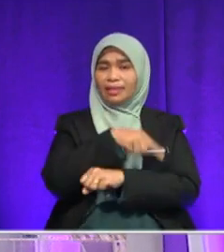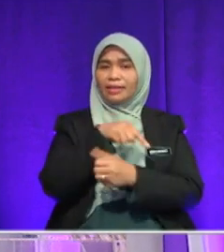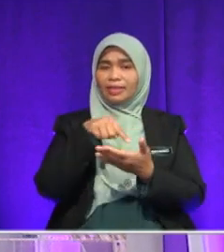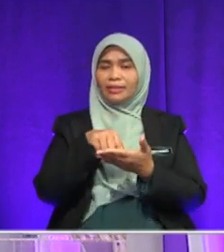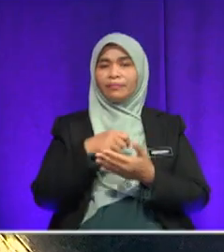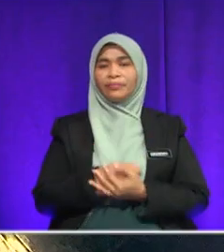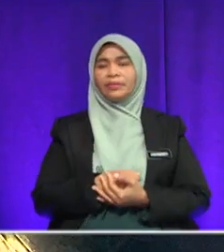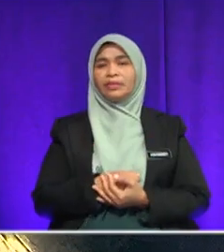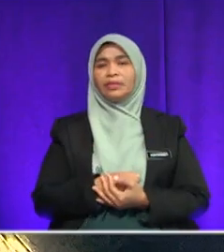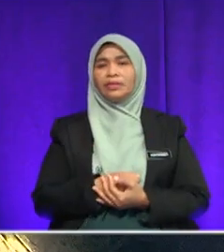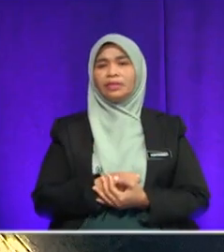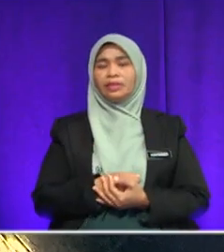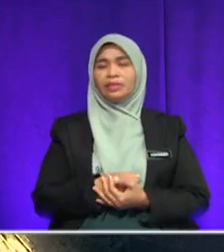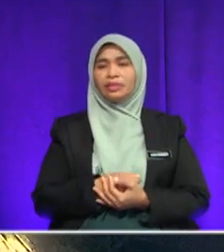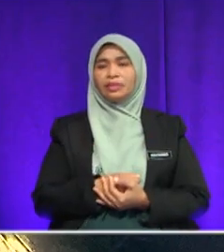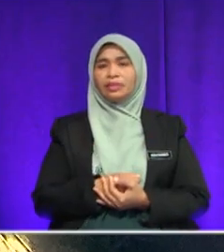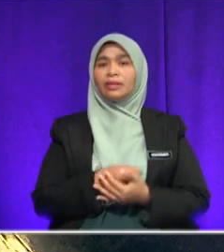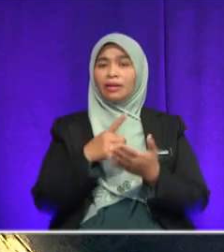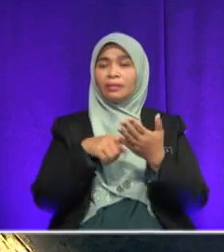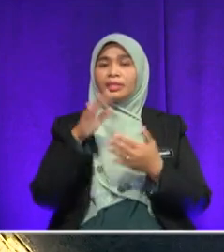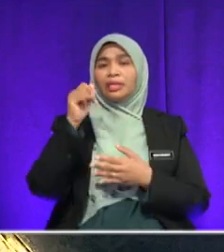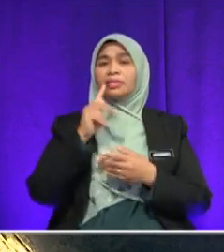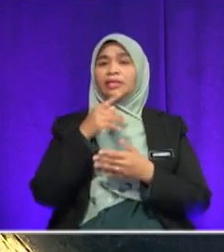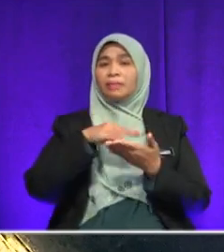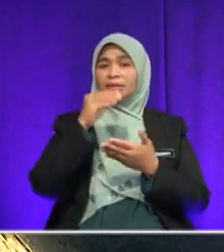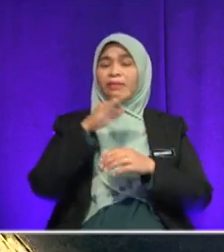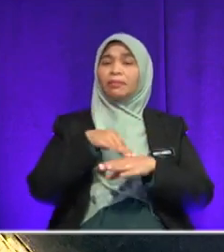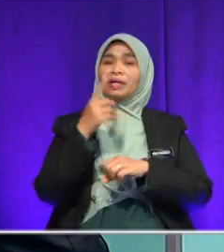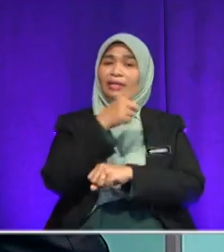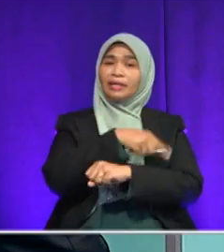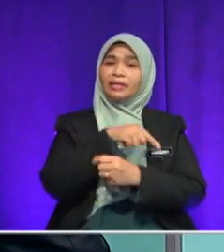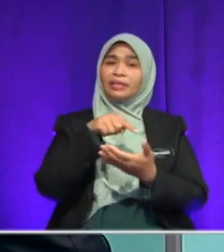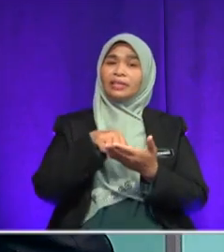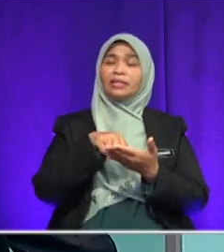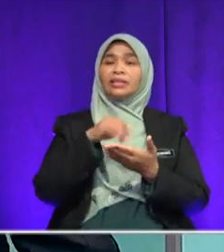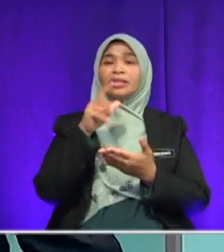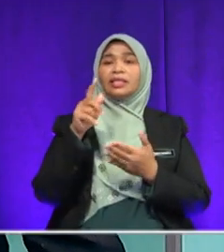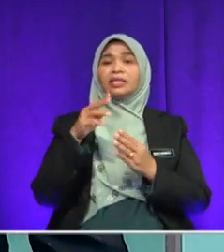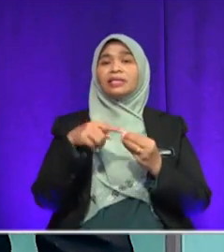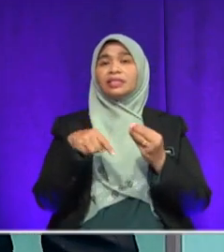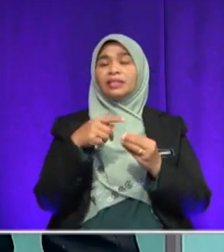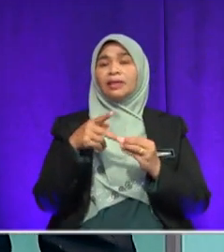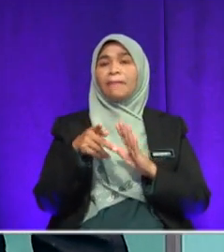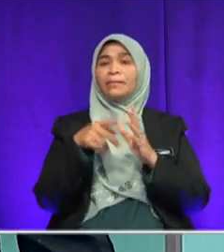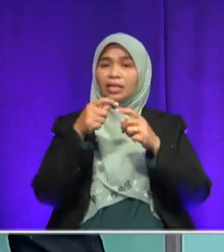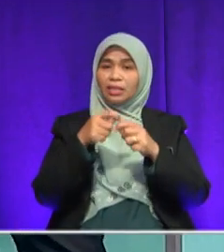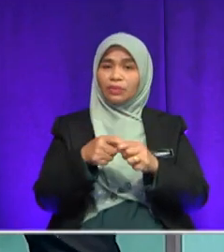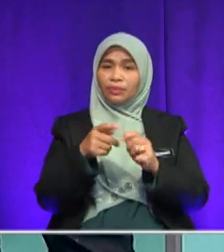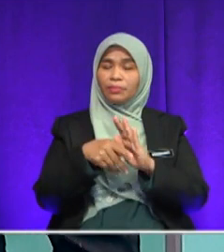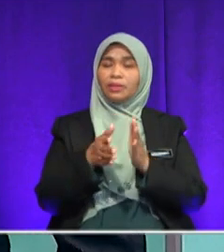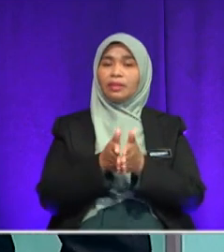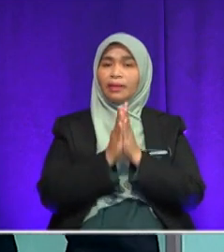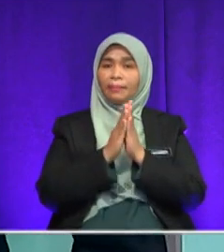pasaran? Okey. So, apa yang kita belajar pada hari ini adalah berkaitan dengan penentu